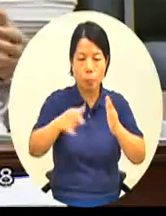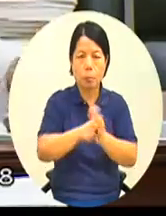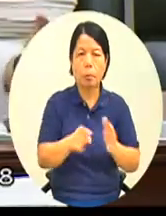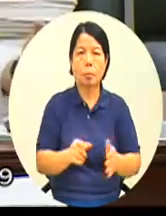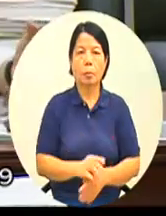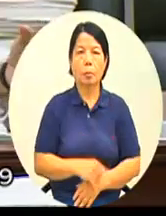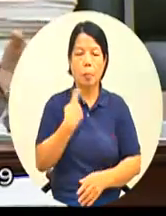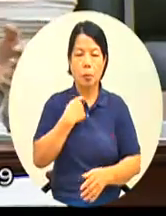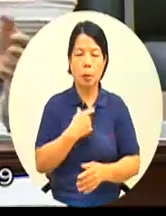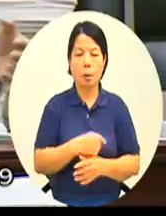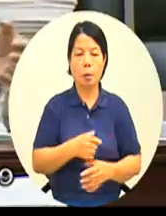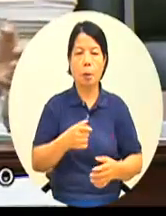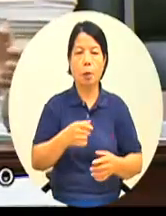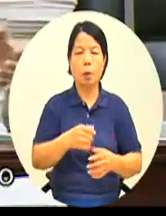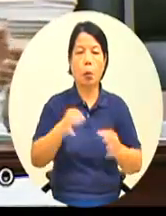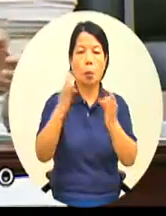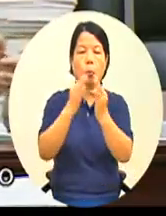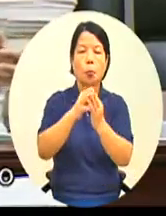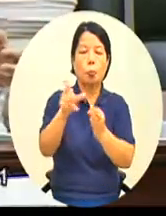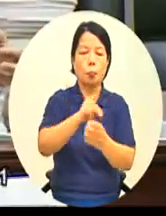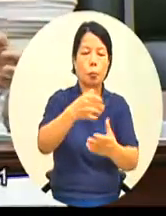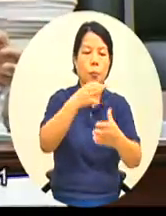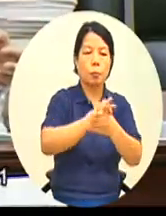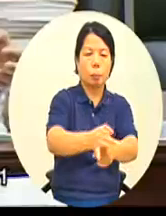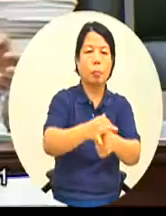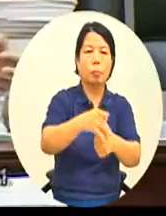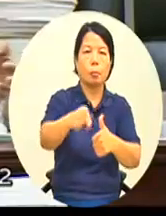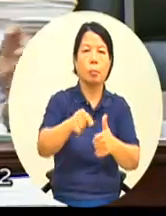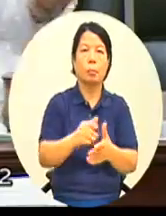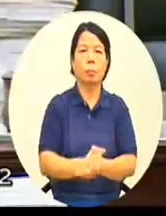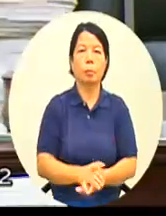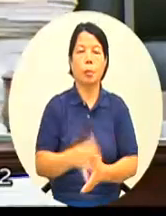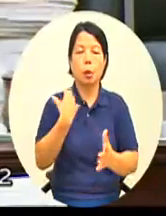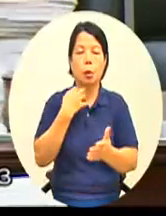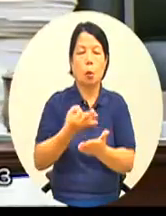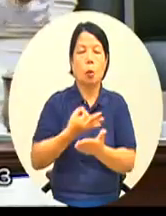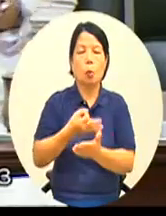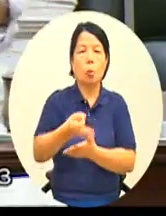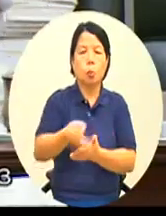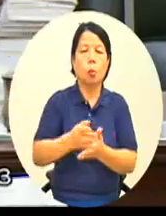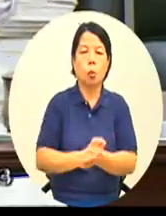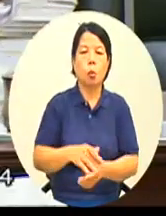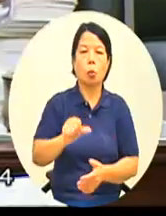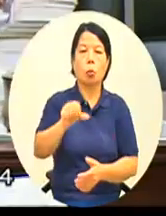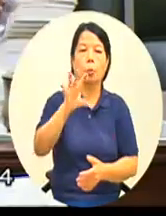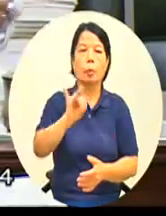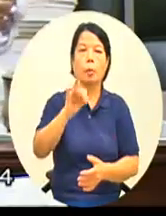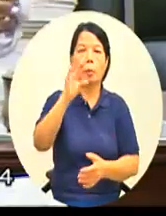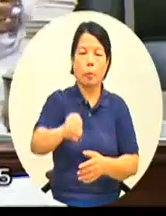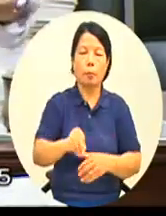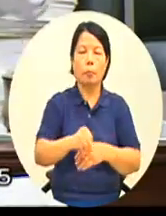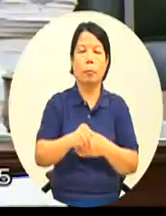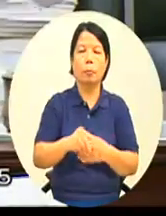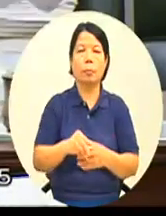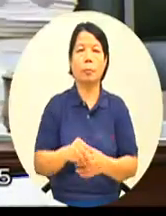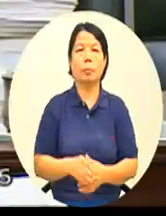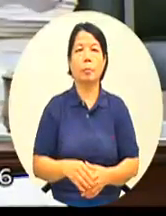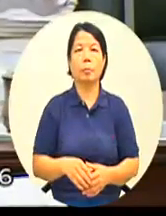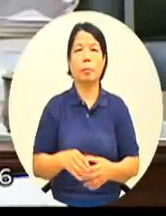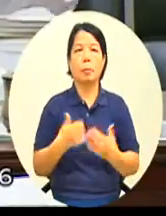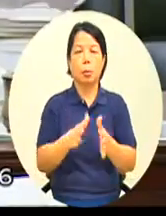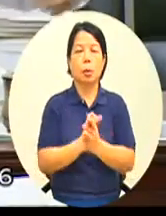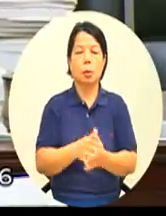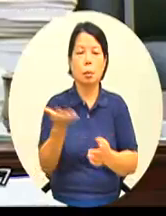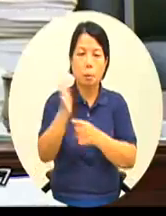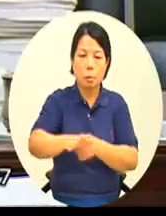就是抵押，就由这边付钱，付总是付不完，无够，比如够500万，你后壁付啊，没付够500万啊，等到过